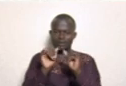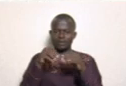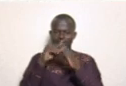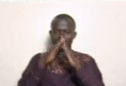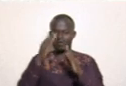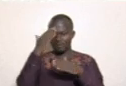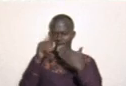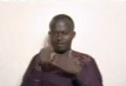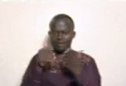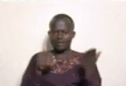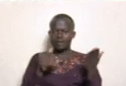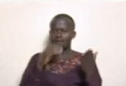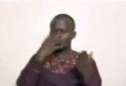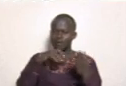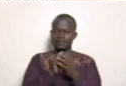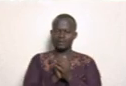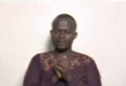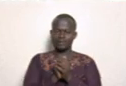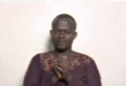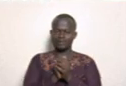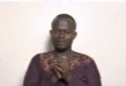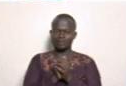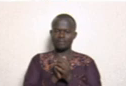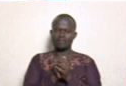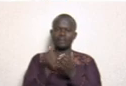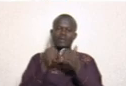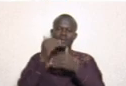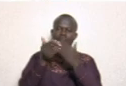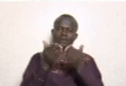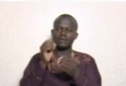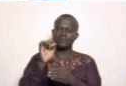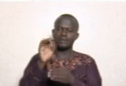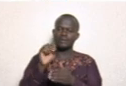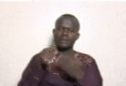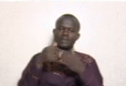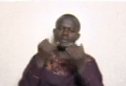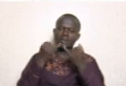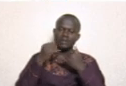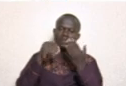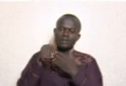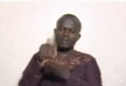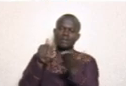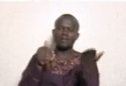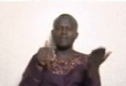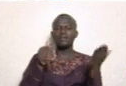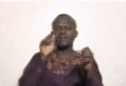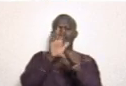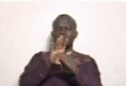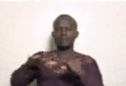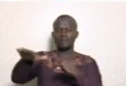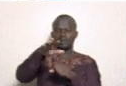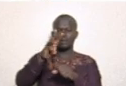kugira ngo hadashyuhanye. Hanyuma wenda Mimi Furaha nawe watubwira kubijyanye cyane cyane aho